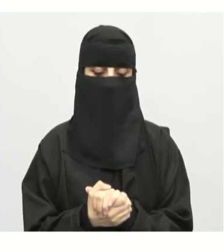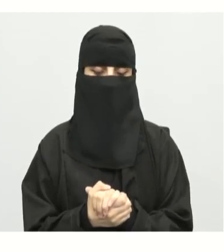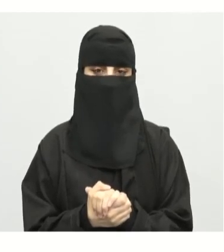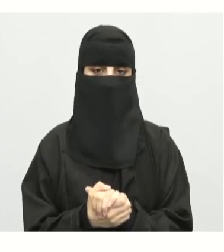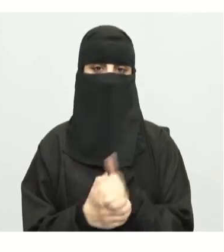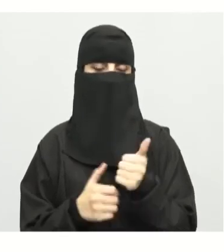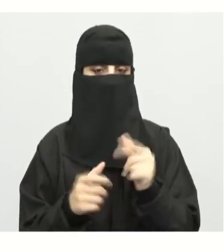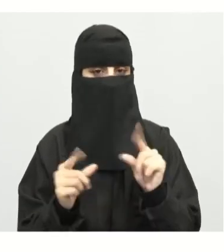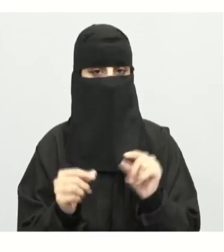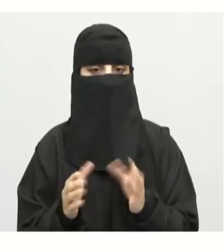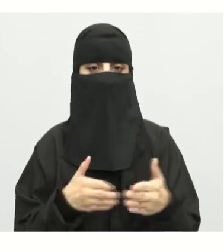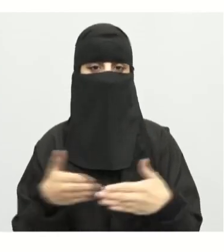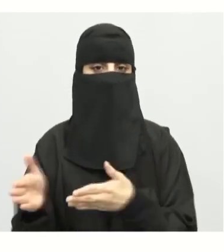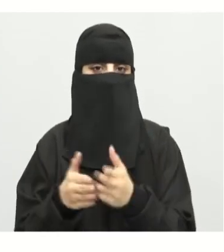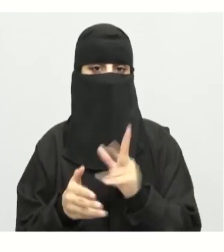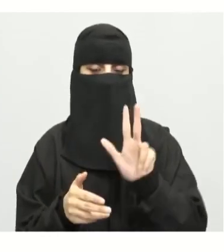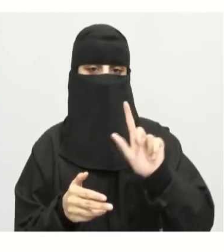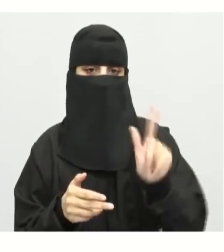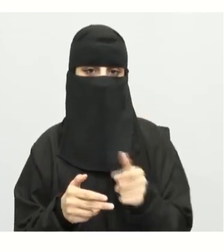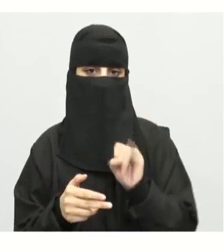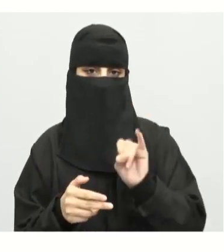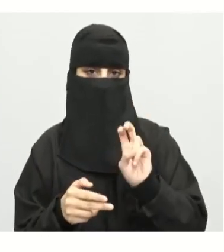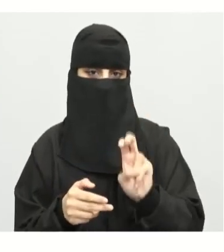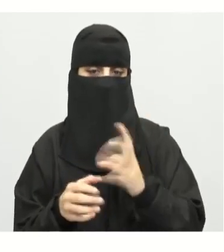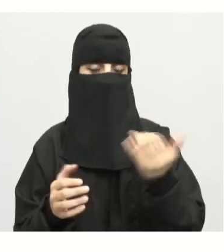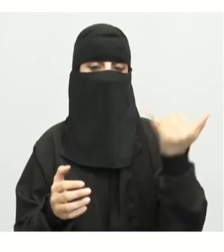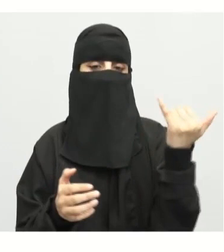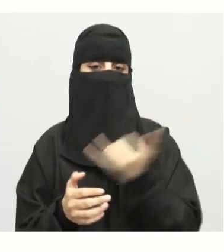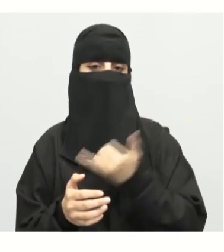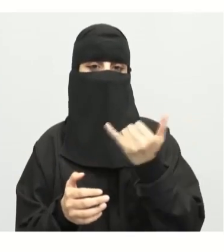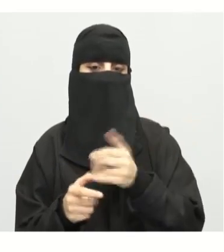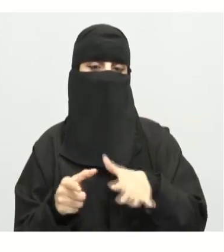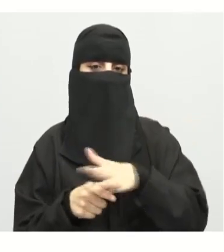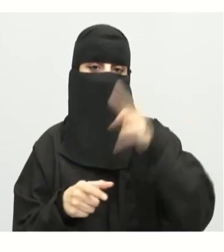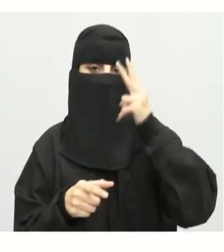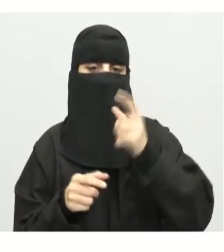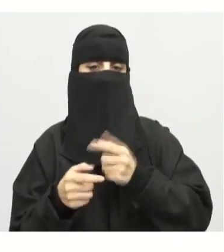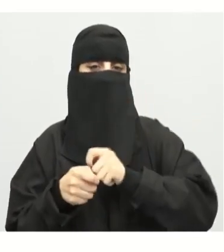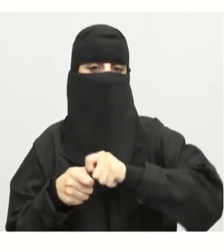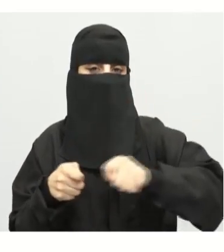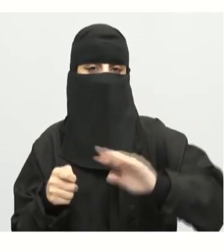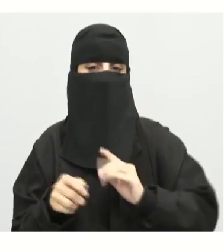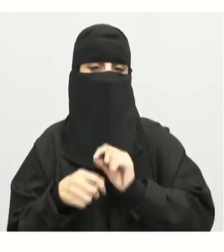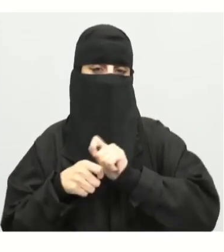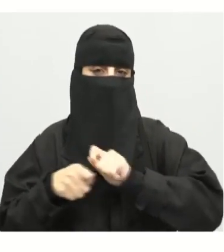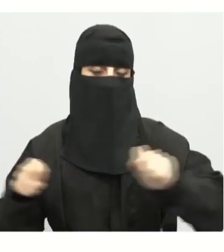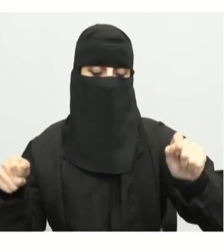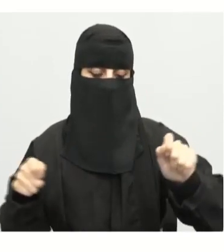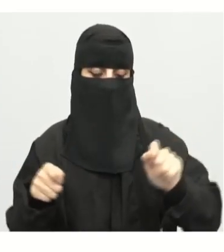نعم وادي الرمه من اهم الظواهر الطبيعيه فهو اطول وادي في وطني